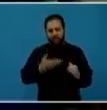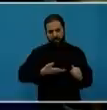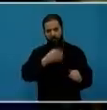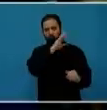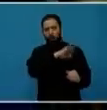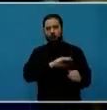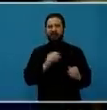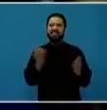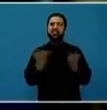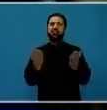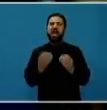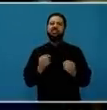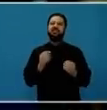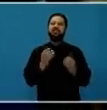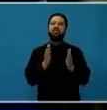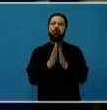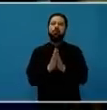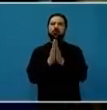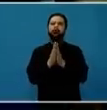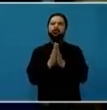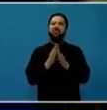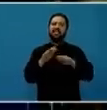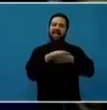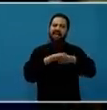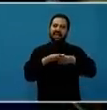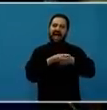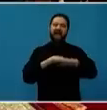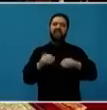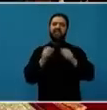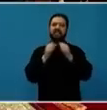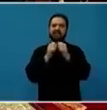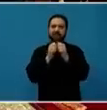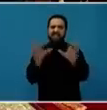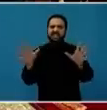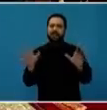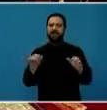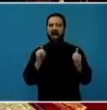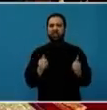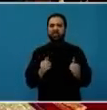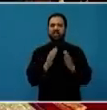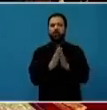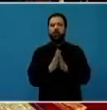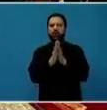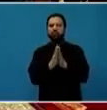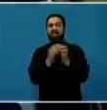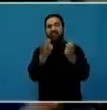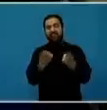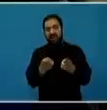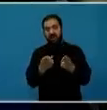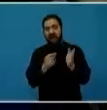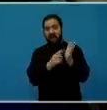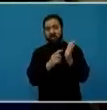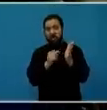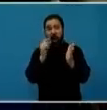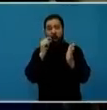citească anumite rugăciuni de dezlegare de blestem. Sunt rugăciuni de dezlegare de blestem. Aceste rugăciuni să vin la solicitarea